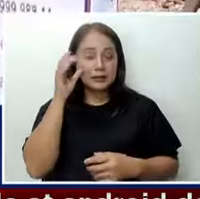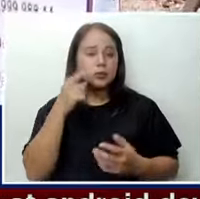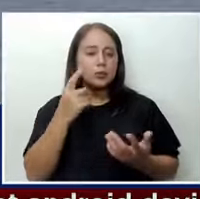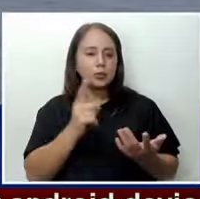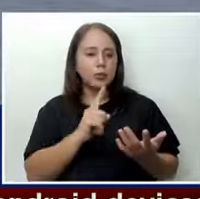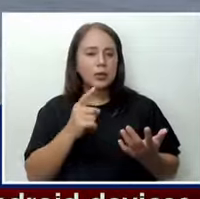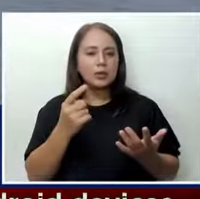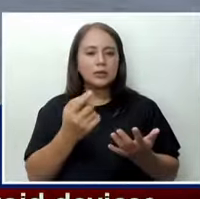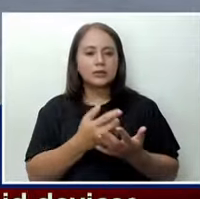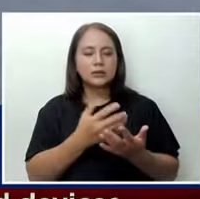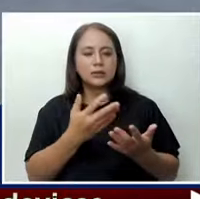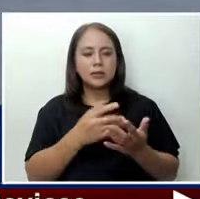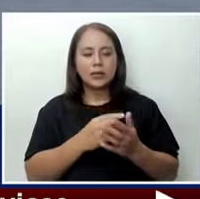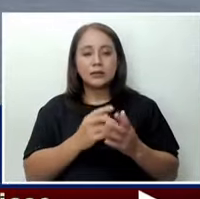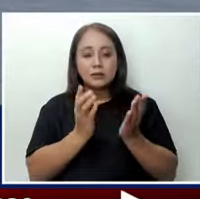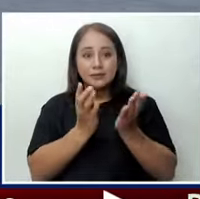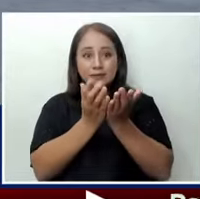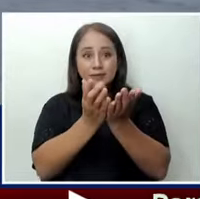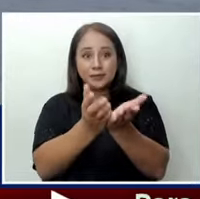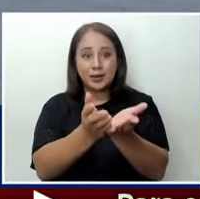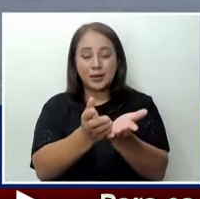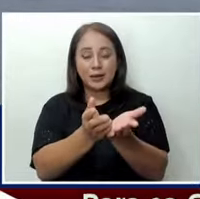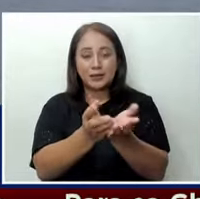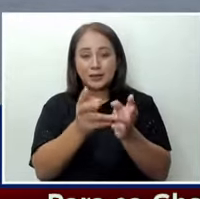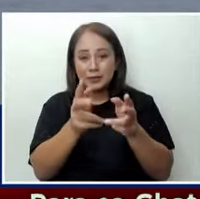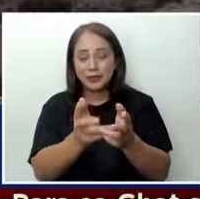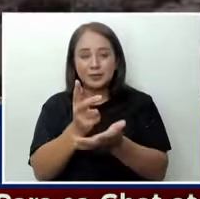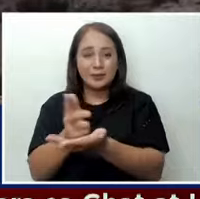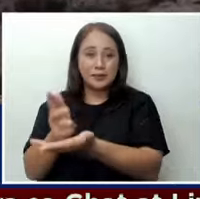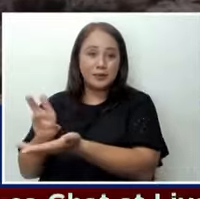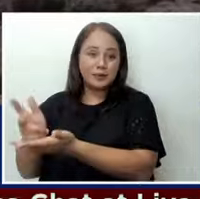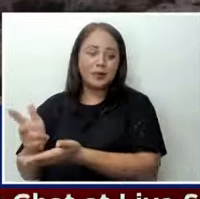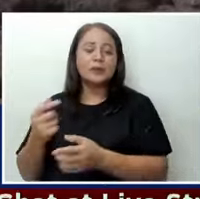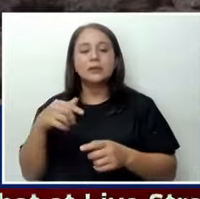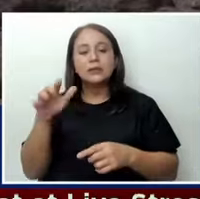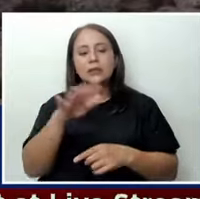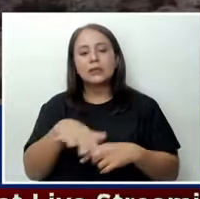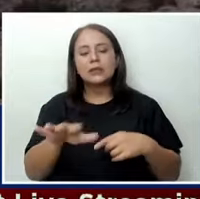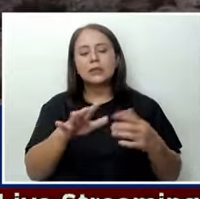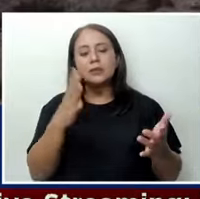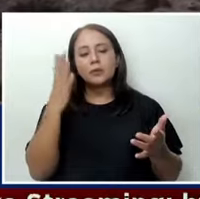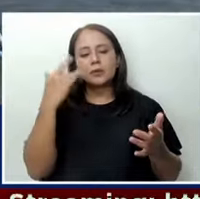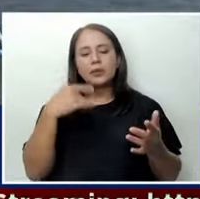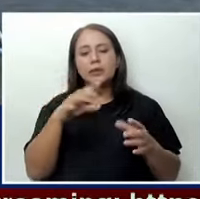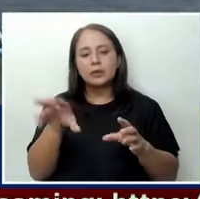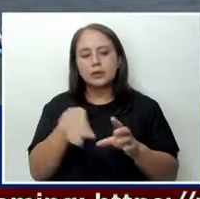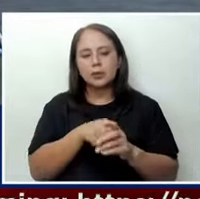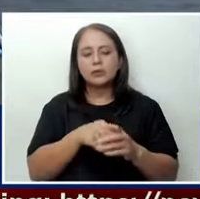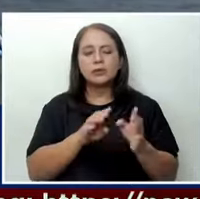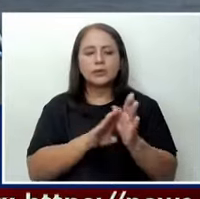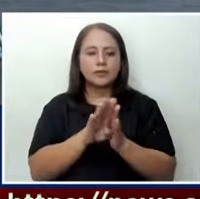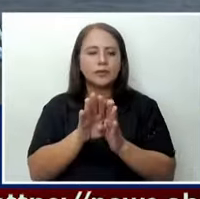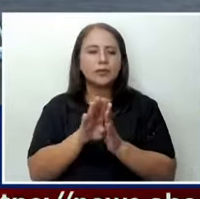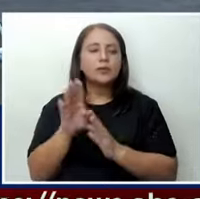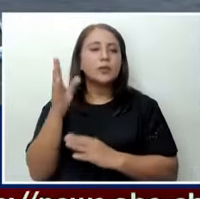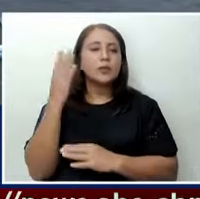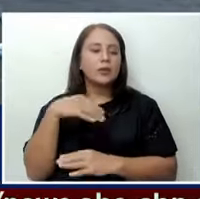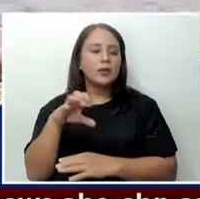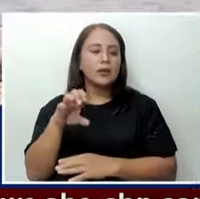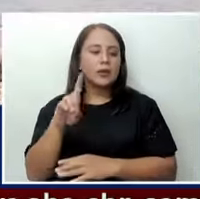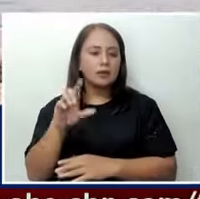ginagawang pier malapit sa Naval Station Narciso del Rosario na kasama rin umano sa ide-develop sa ilalim ng